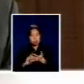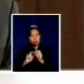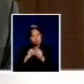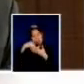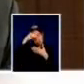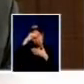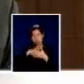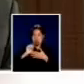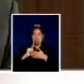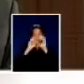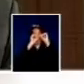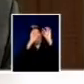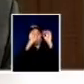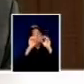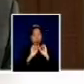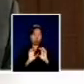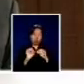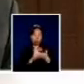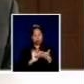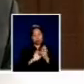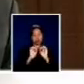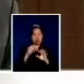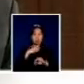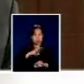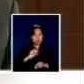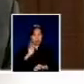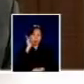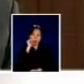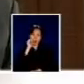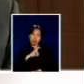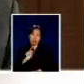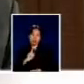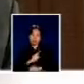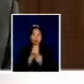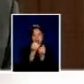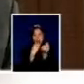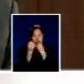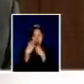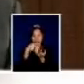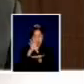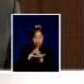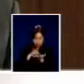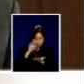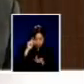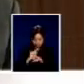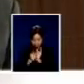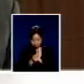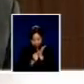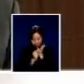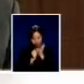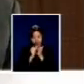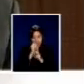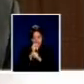เป็นสิ่งที่ดีสำหรับโครงการในการที่จะนำมาข้อเสนอแนะข้อขัดข้องเหล่านั้นเนี่ยไปแก้ไขเพื่อปรับปรุงให้โครง